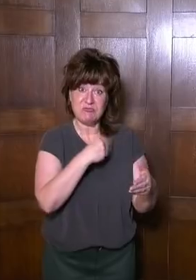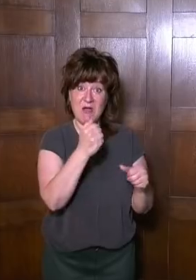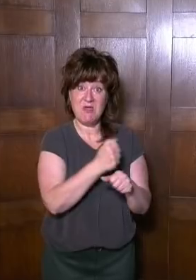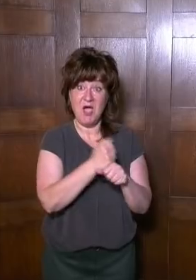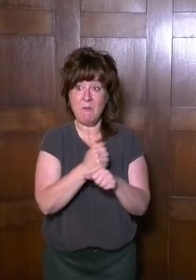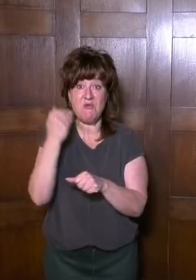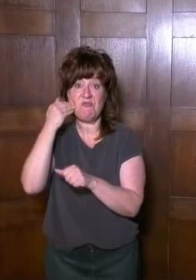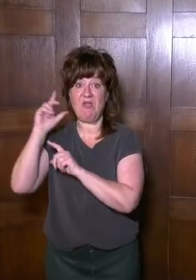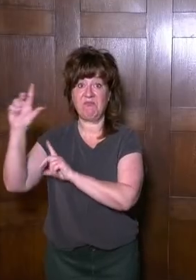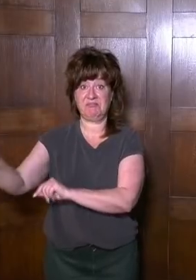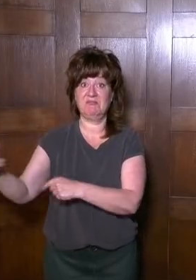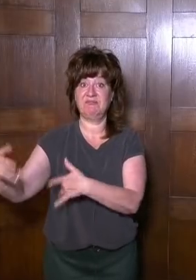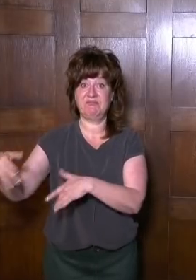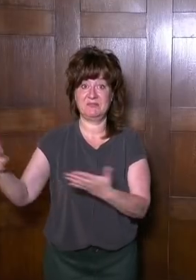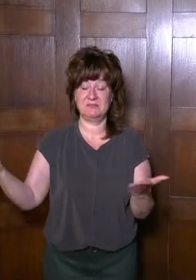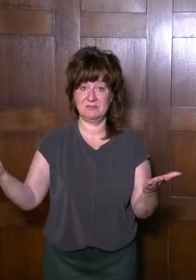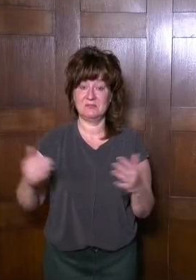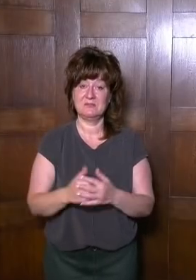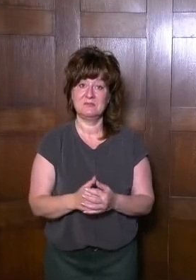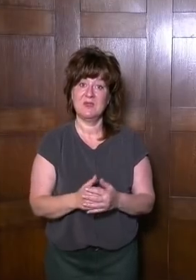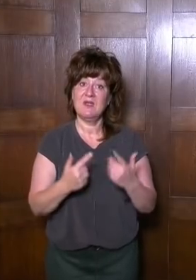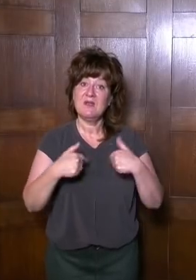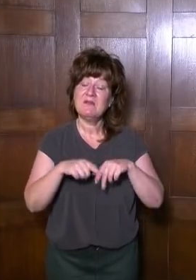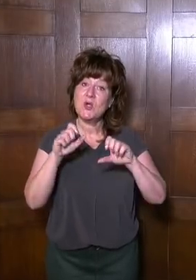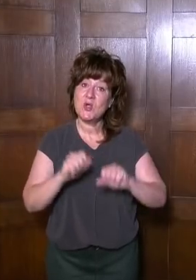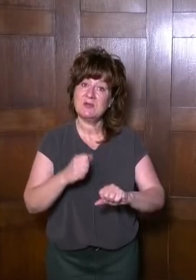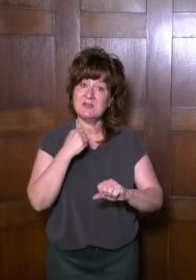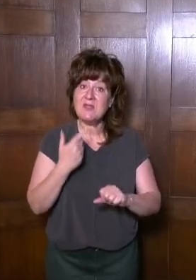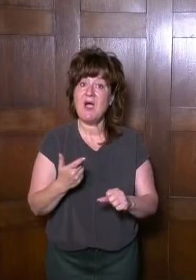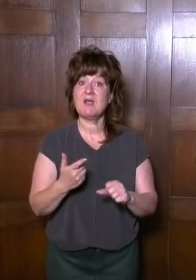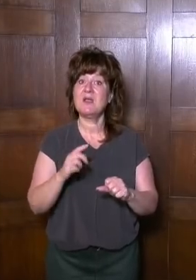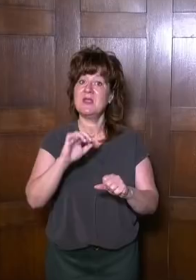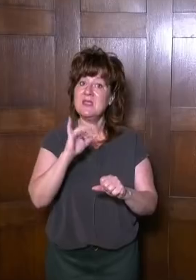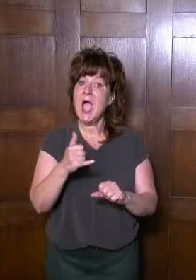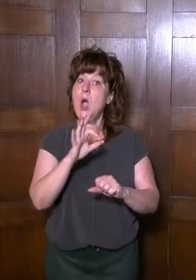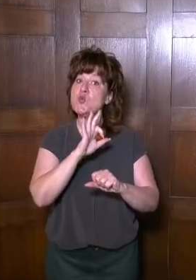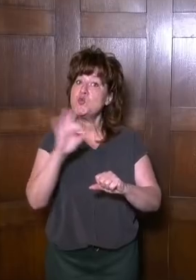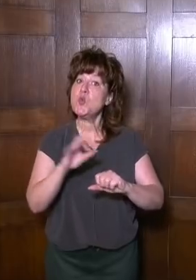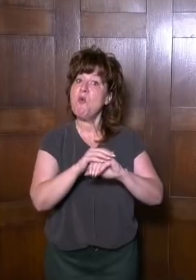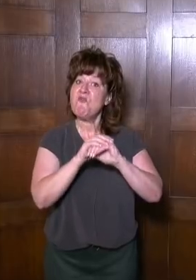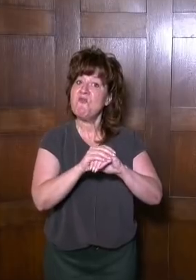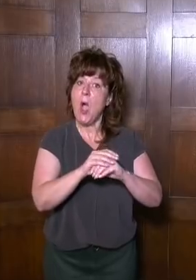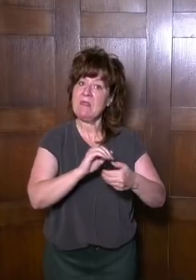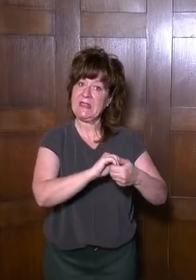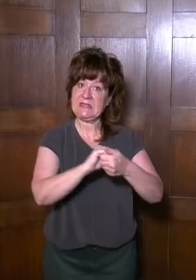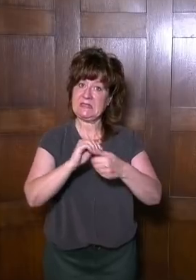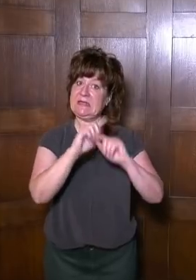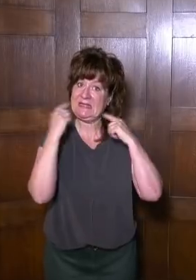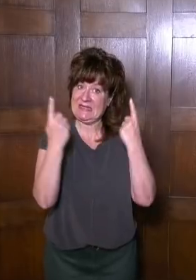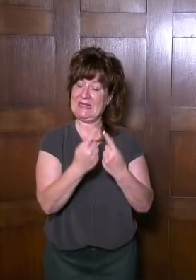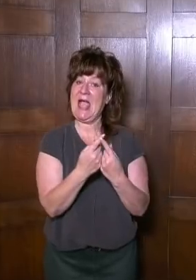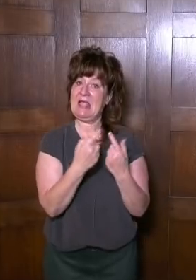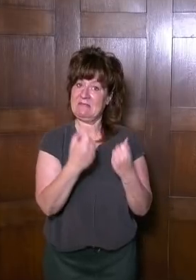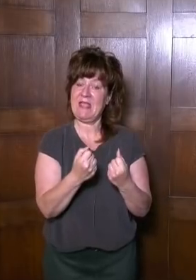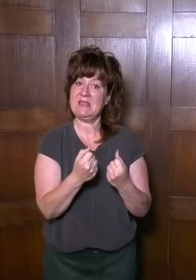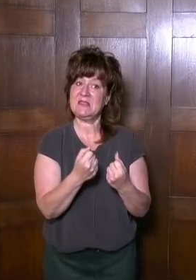Und wir können sagen, dass wir einen sehr guten Freundeskreis haben und sehr gefestigt sind und das macht